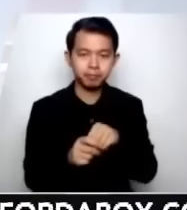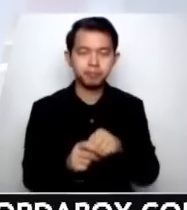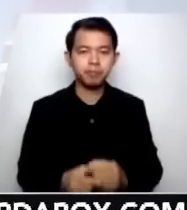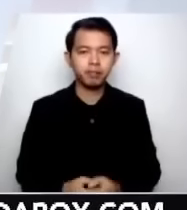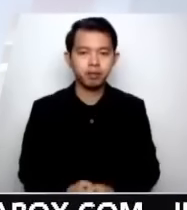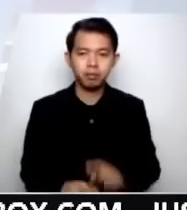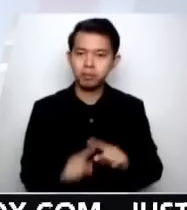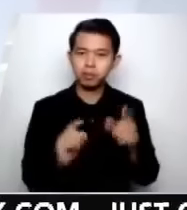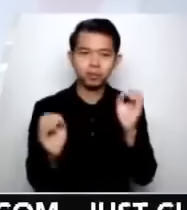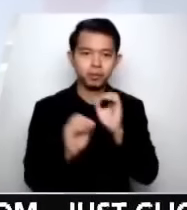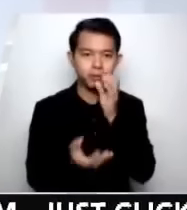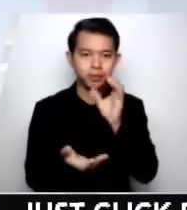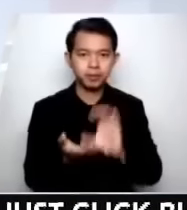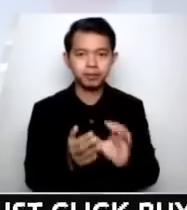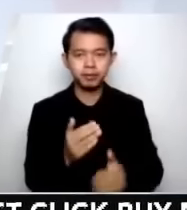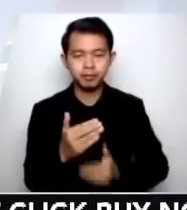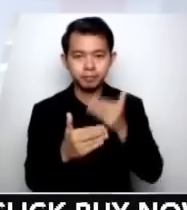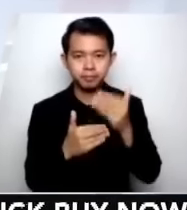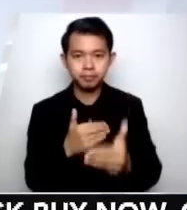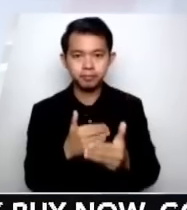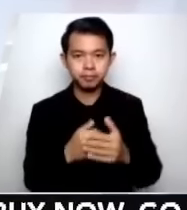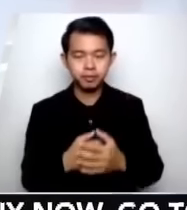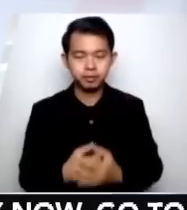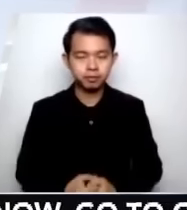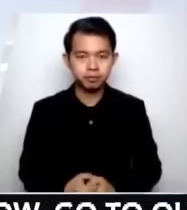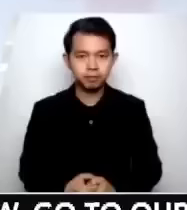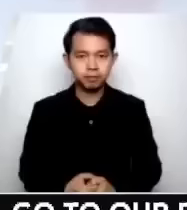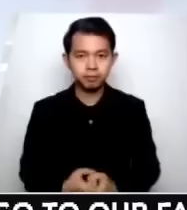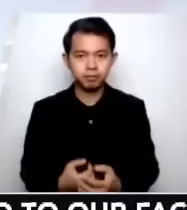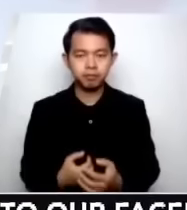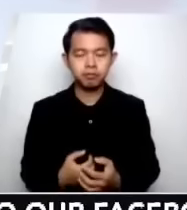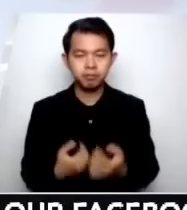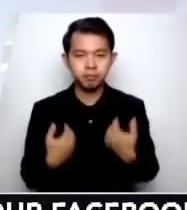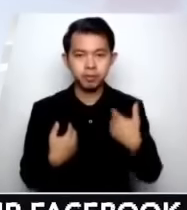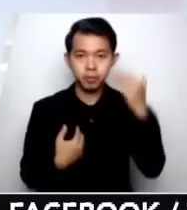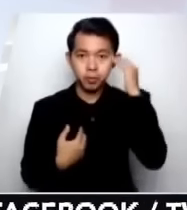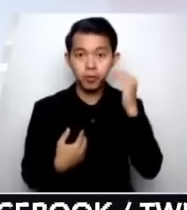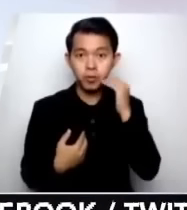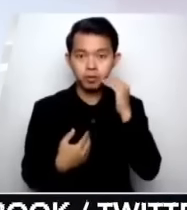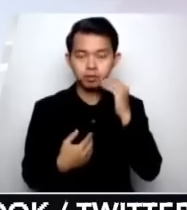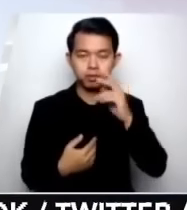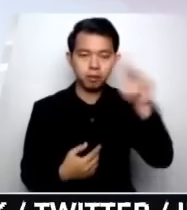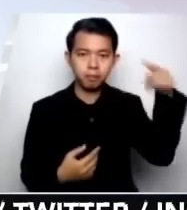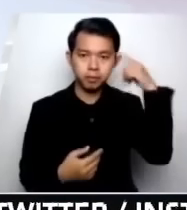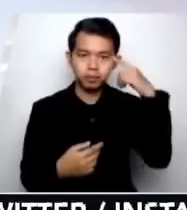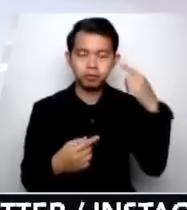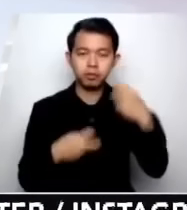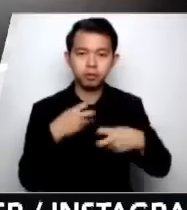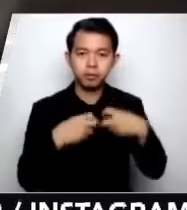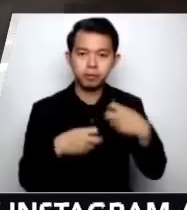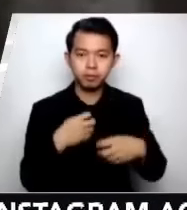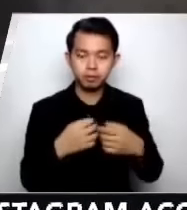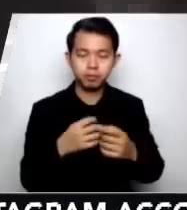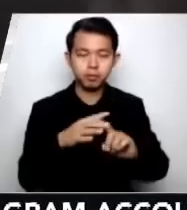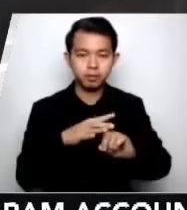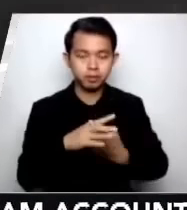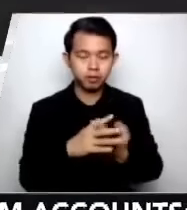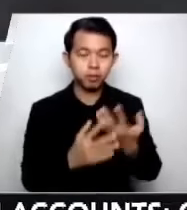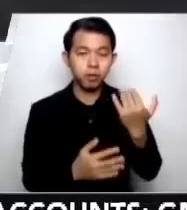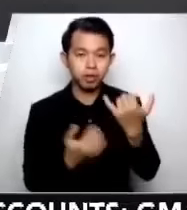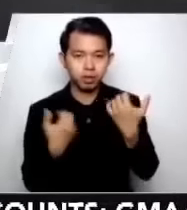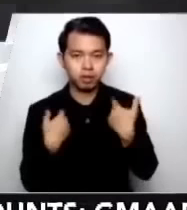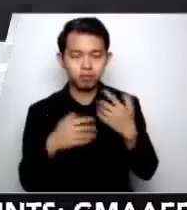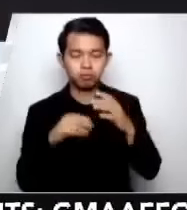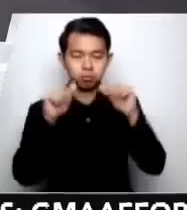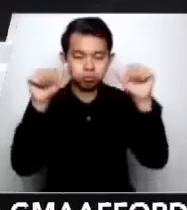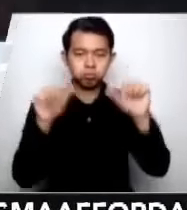May namumuong political crisis sa South Korea kasunod ng deklarasyon doon ng martial law ngayong gabi. Sa isang televised briefing, sinabi